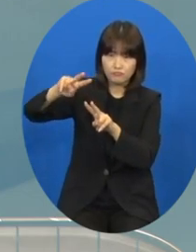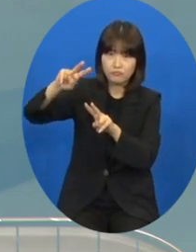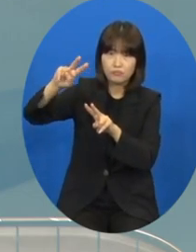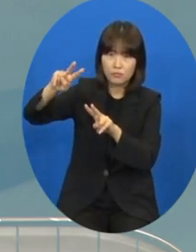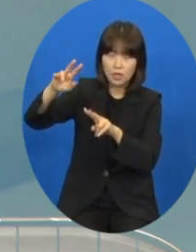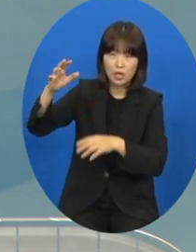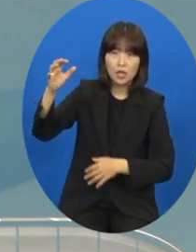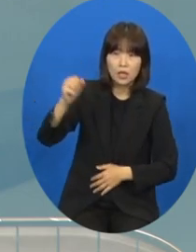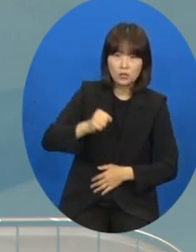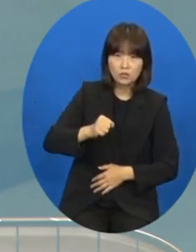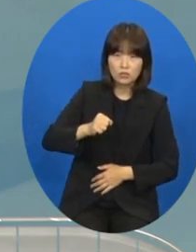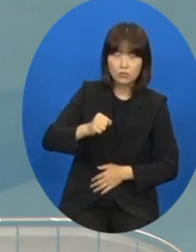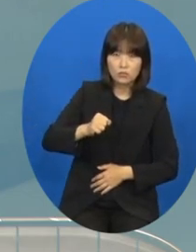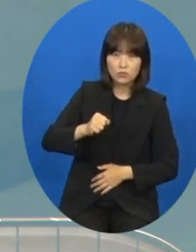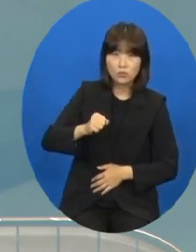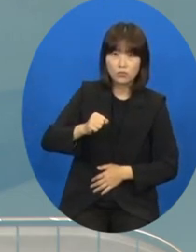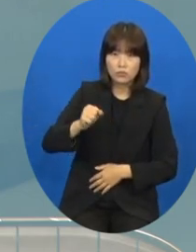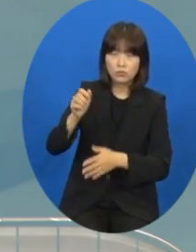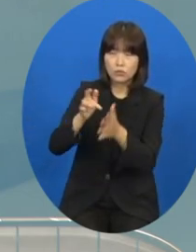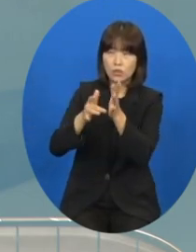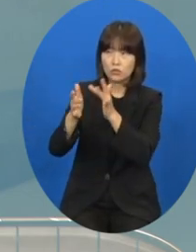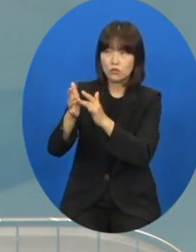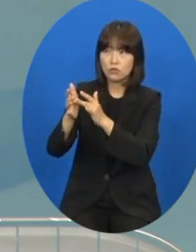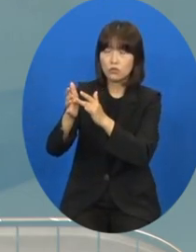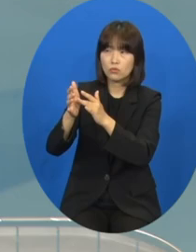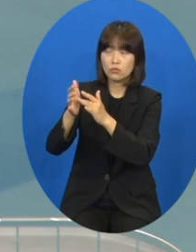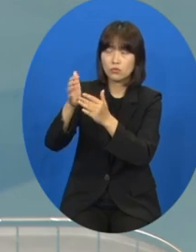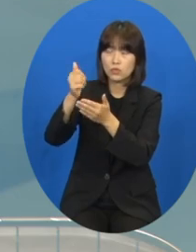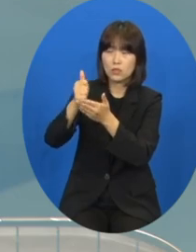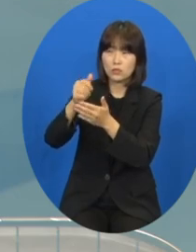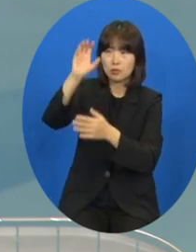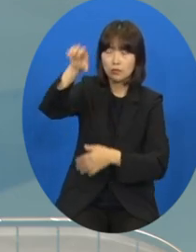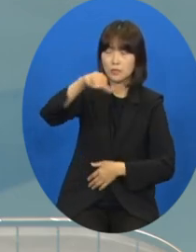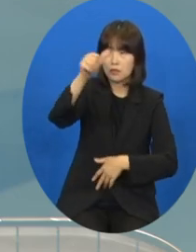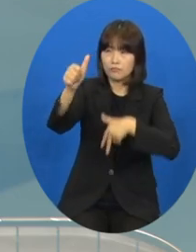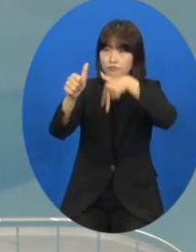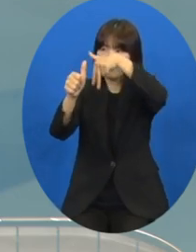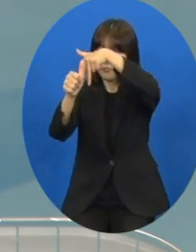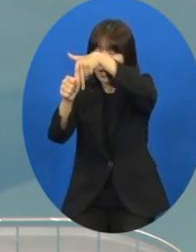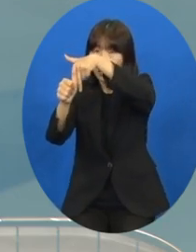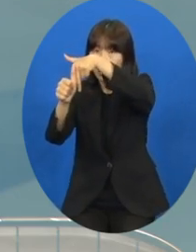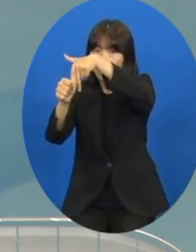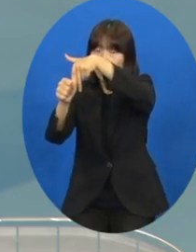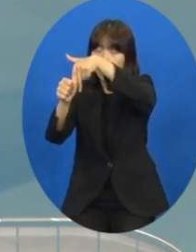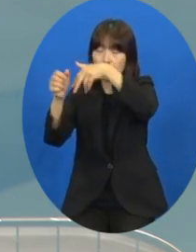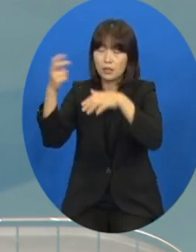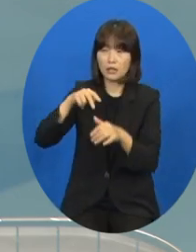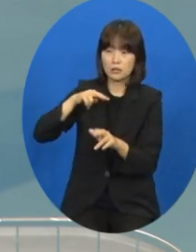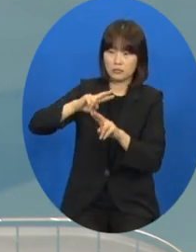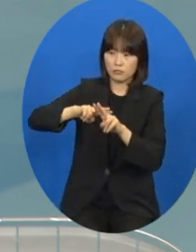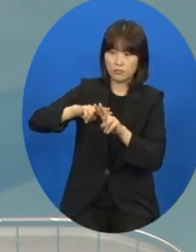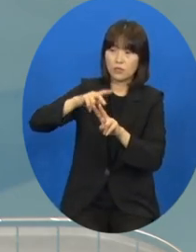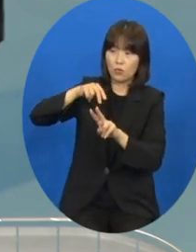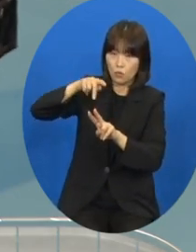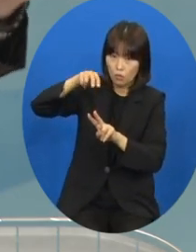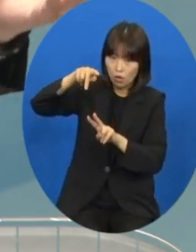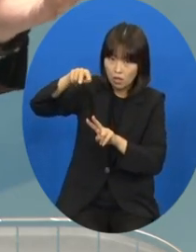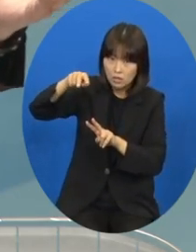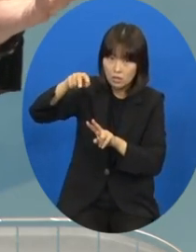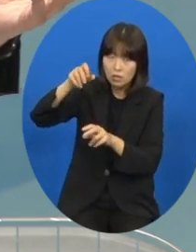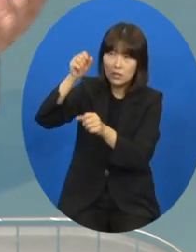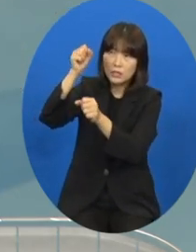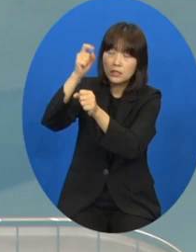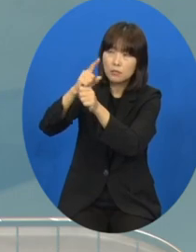사다리를 가지고 그 예수님의 십자가에 걸쳐놓고 그리고는 그 십자가에 올라가서는 이미 못 박혀